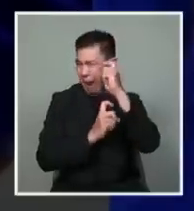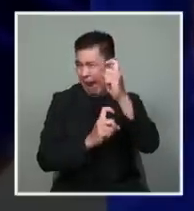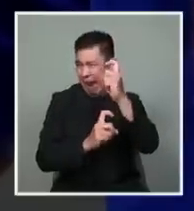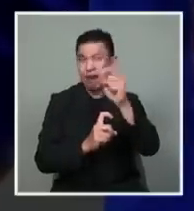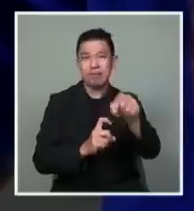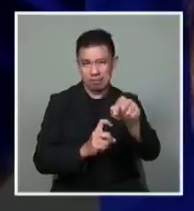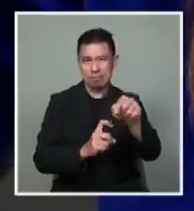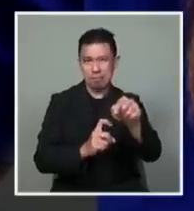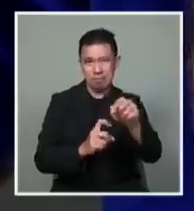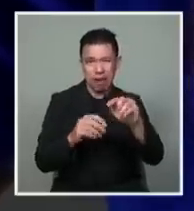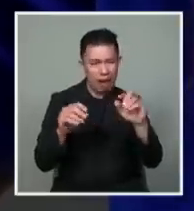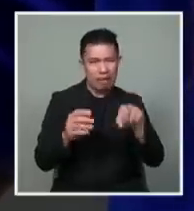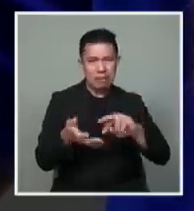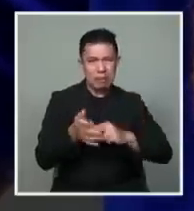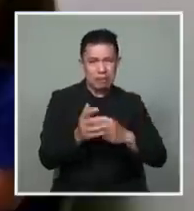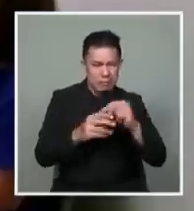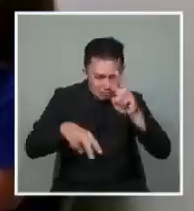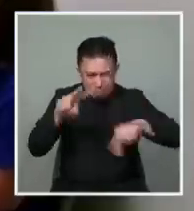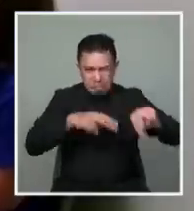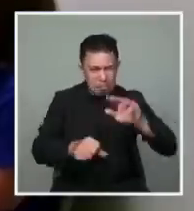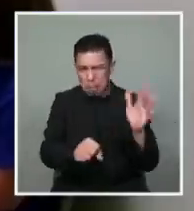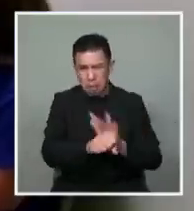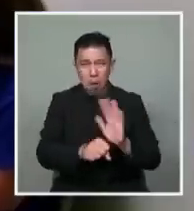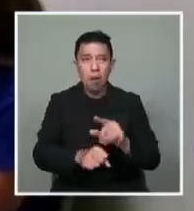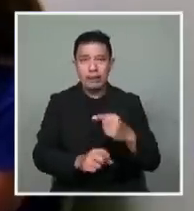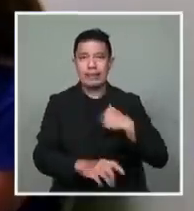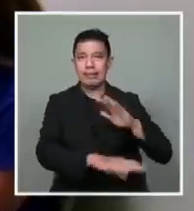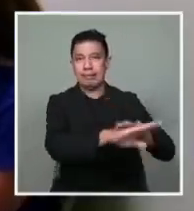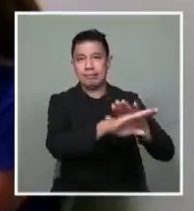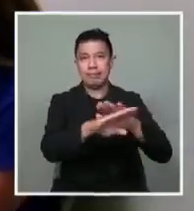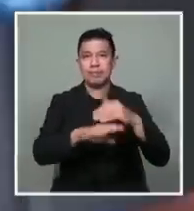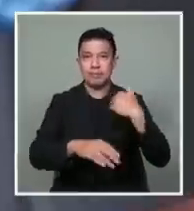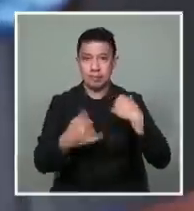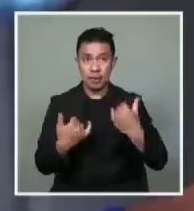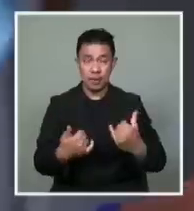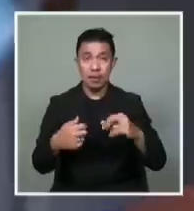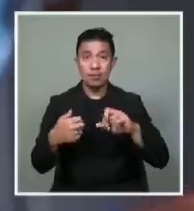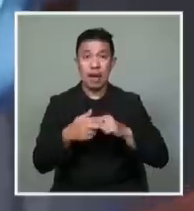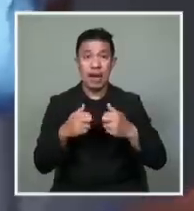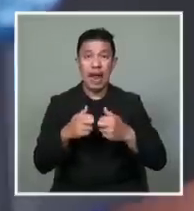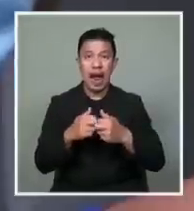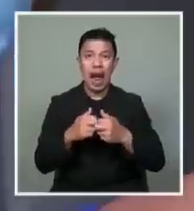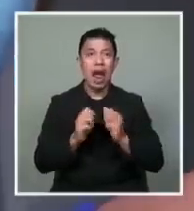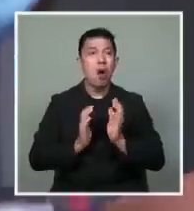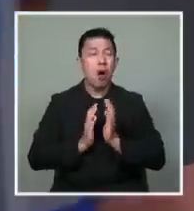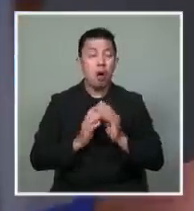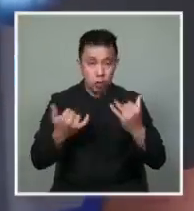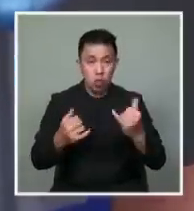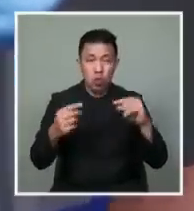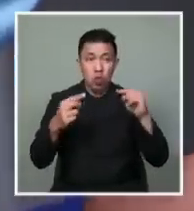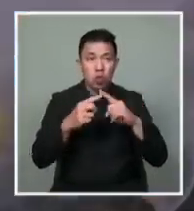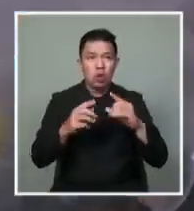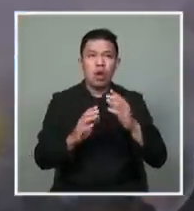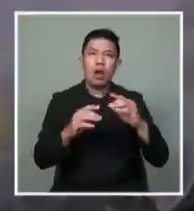แตกแล้วนะคะมันเริ่มจะไม่ไหวแล้วจริงๆแต่ทีนี้มันมีคำเตือนค่ะว่านี่เราเพิ่งจบเทศกาลวันขอบคุณพระเจ้าไปคน